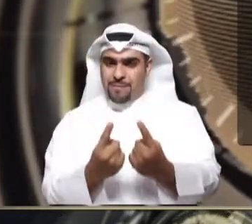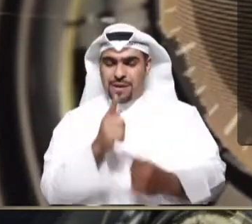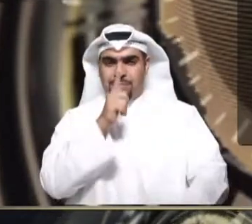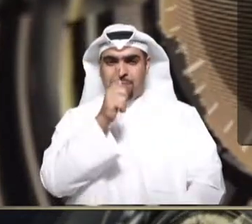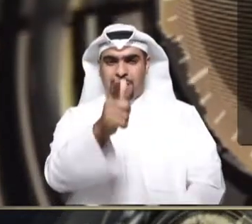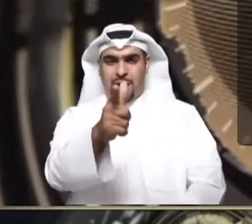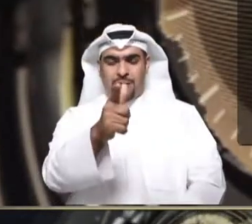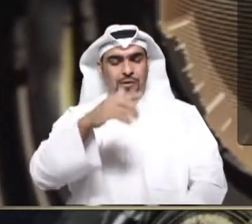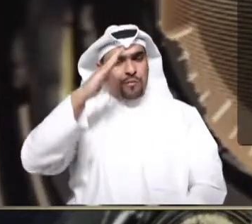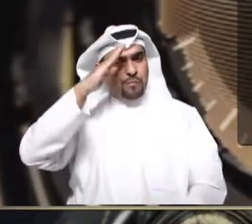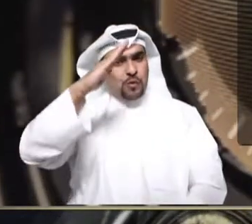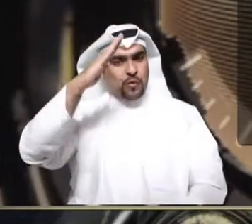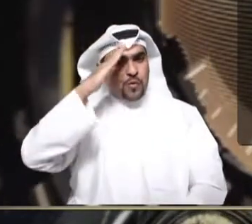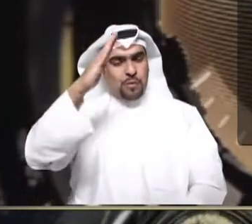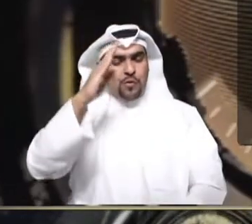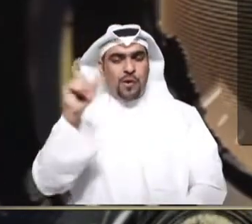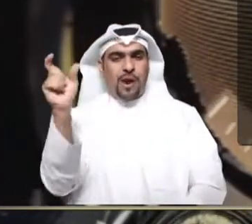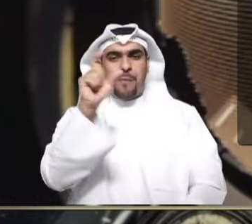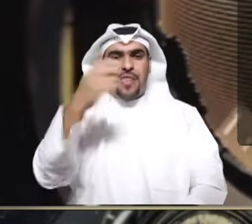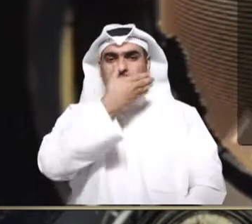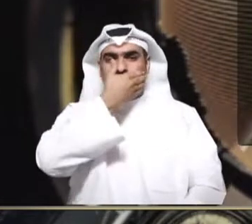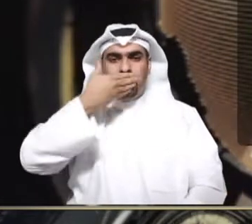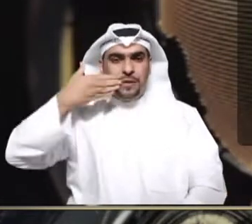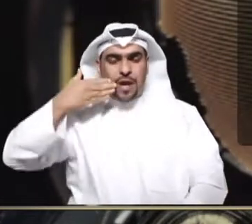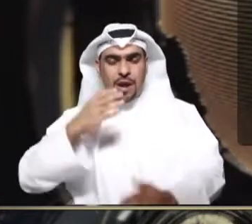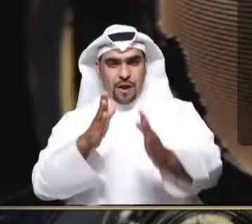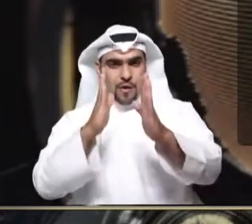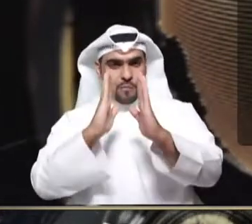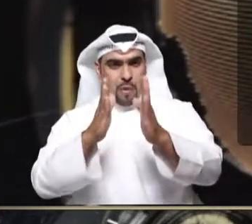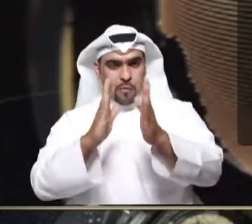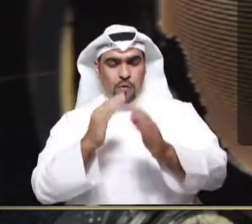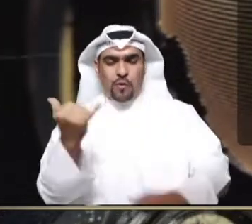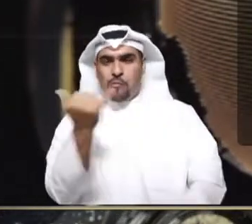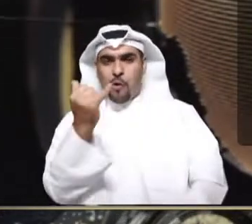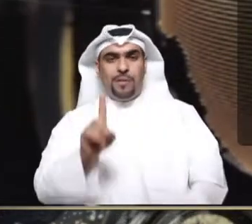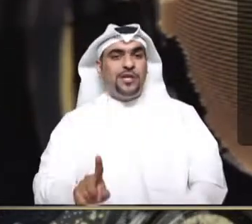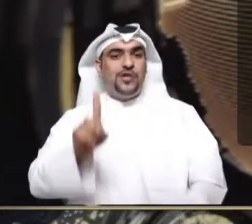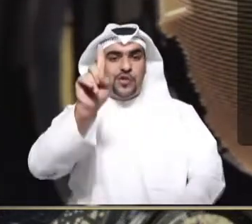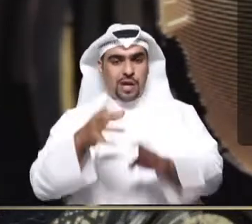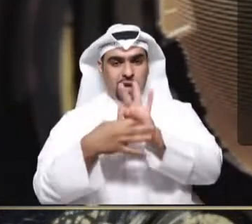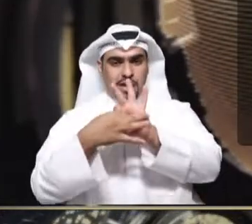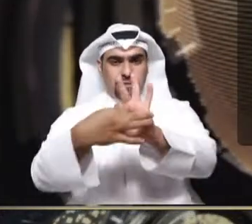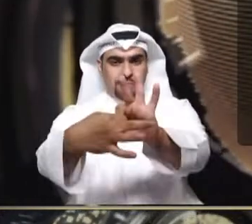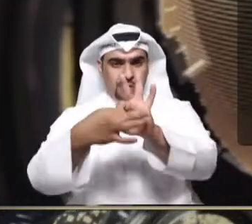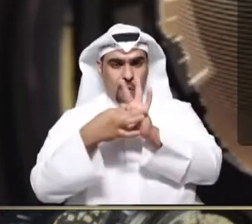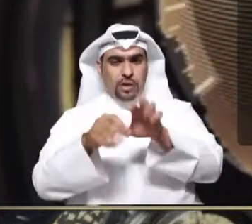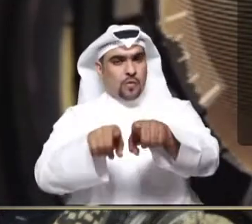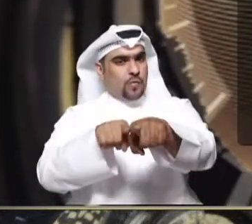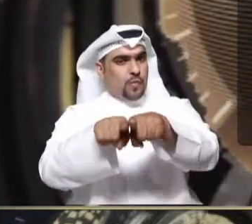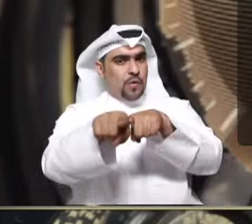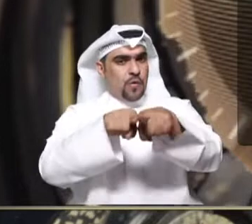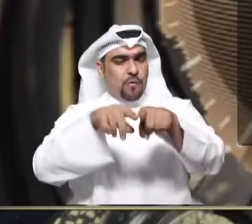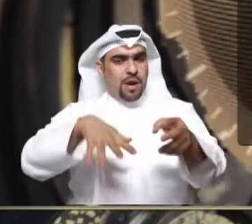بهذه المناسبة العطرة ومتمنيا استمرار هذا التواصل الأخوي، مبتهلا إلى الباري